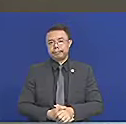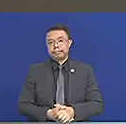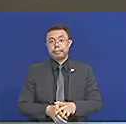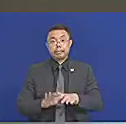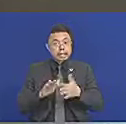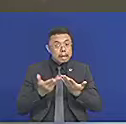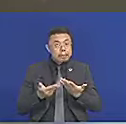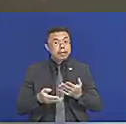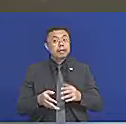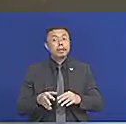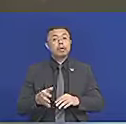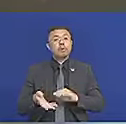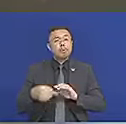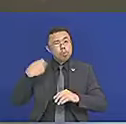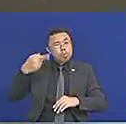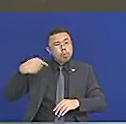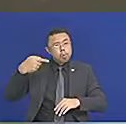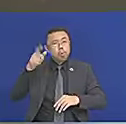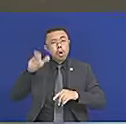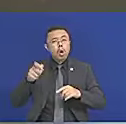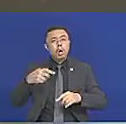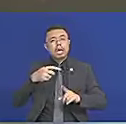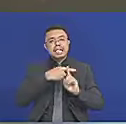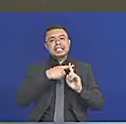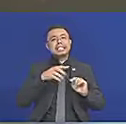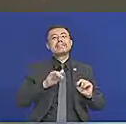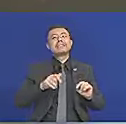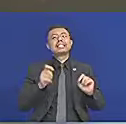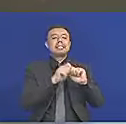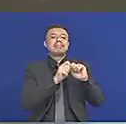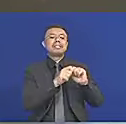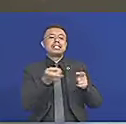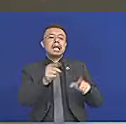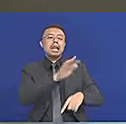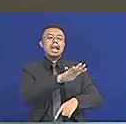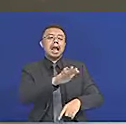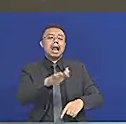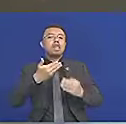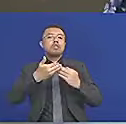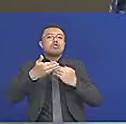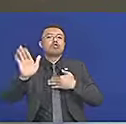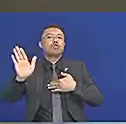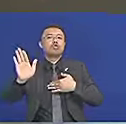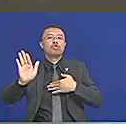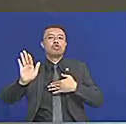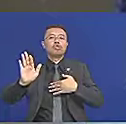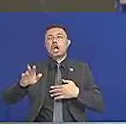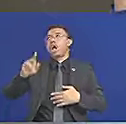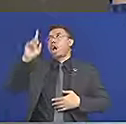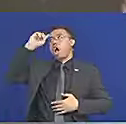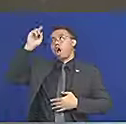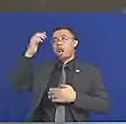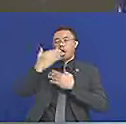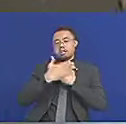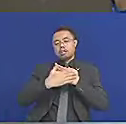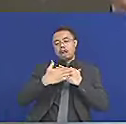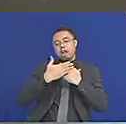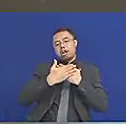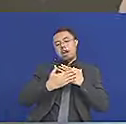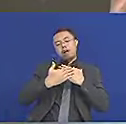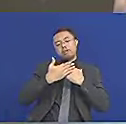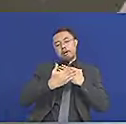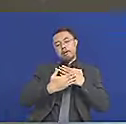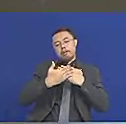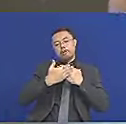Tapi sering orang Kristen tuh dibuat kanak-kanak terus. Allah sayang, sayang disayang.